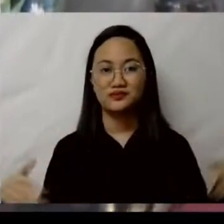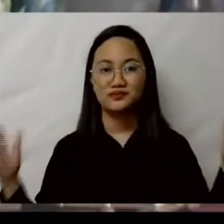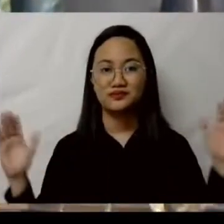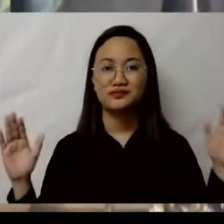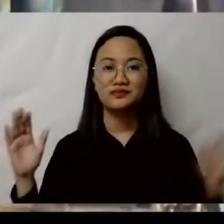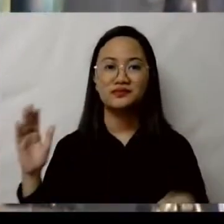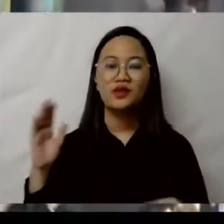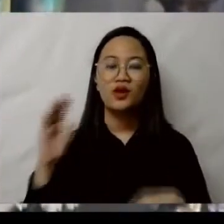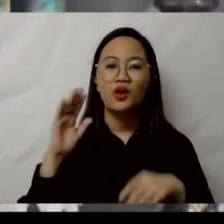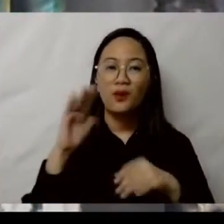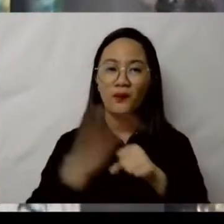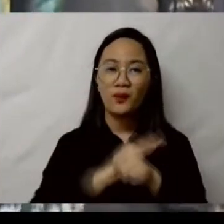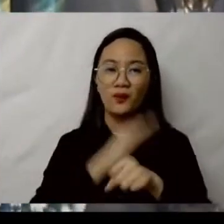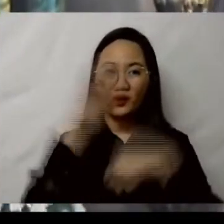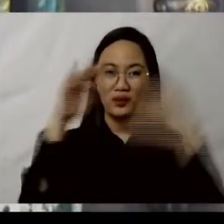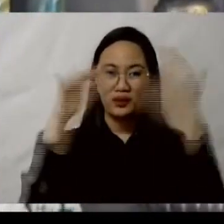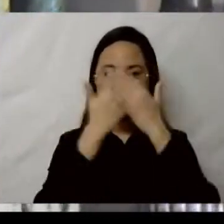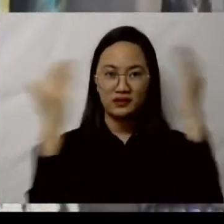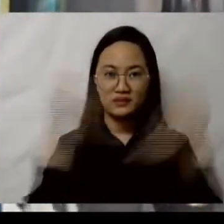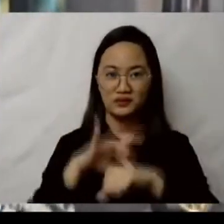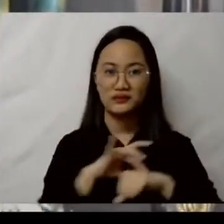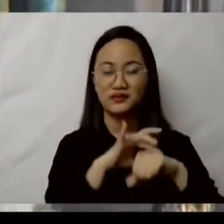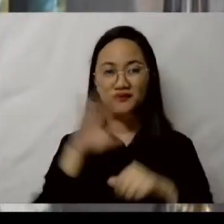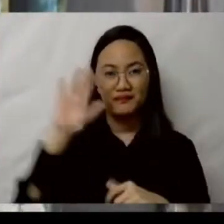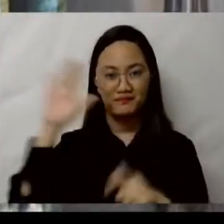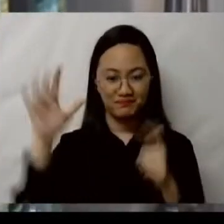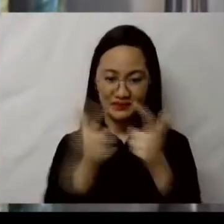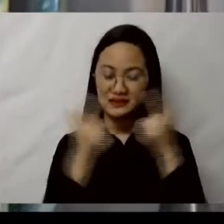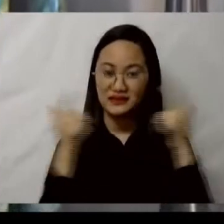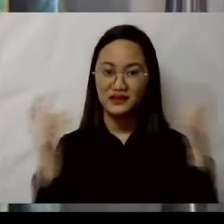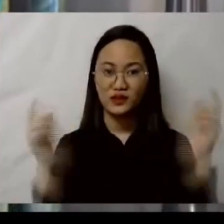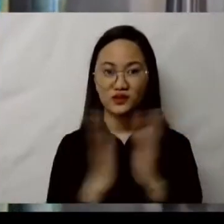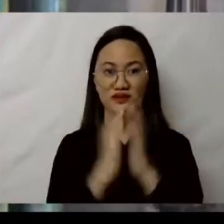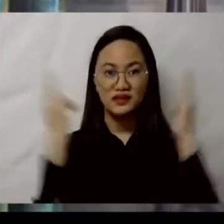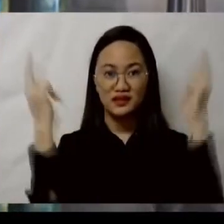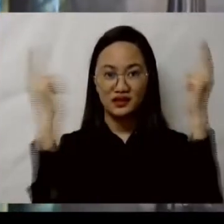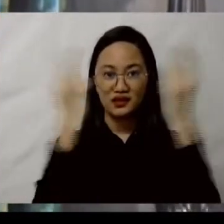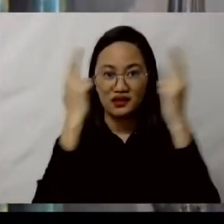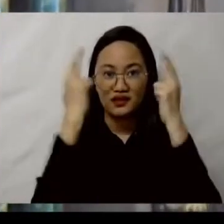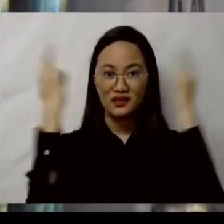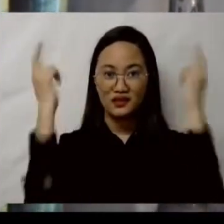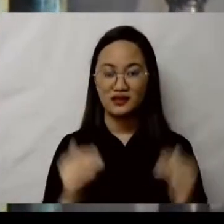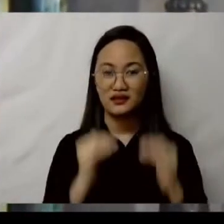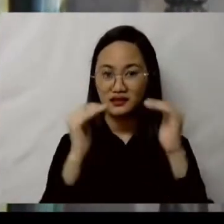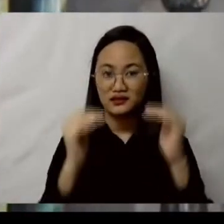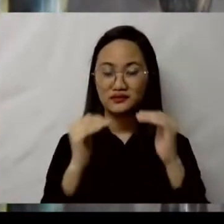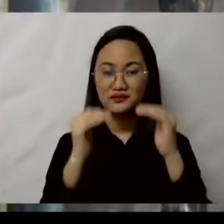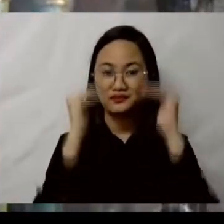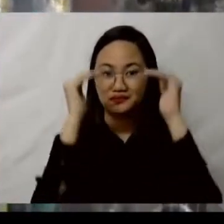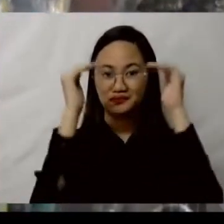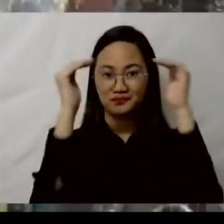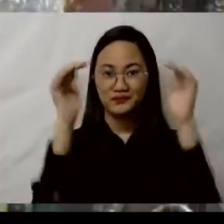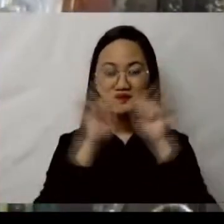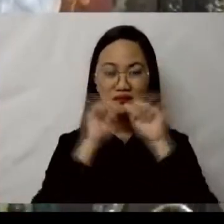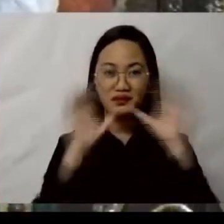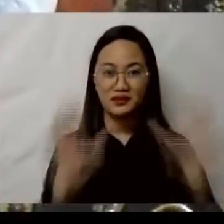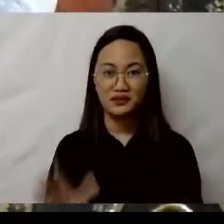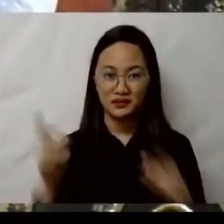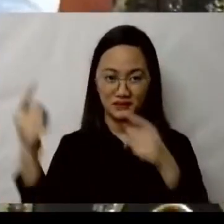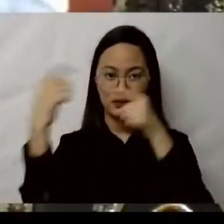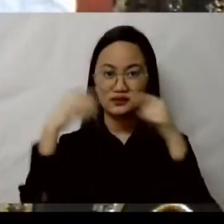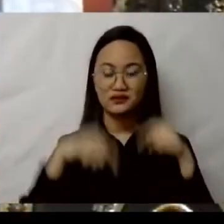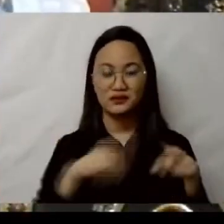ang langit at lupa ng kadakilaan mo, o sana sa kaitaasan. Pinagpala ang naparirito